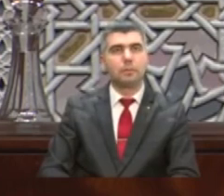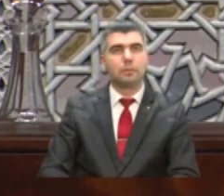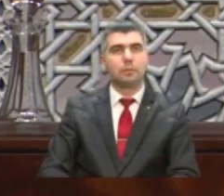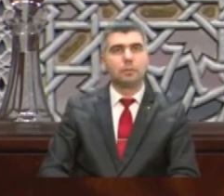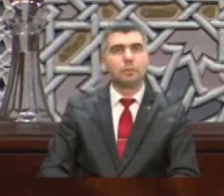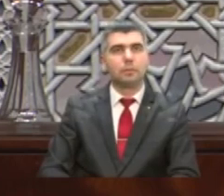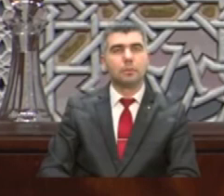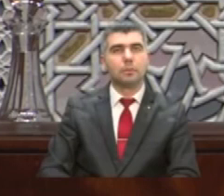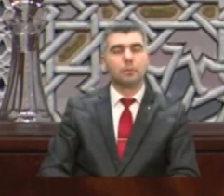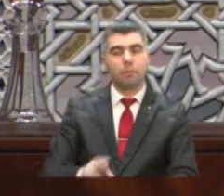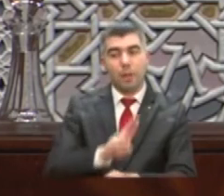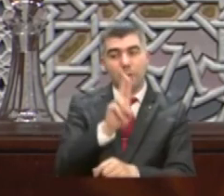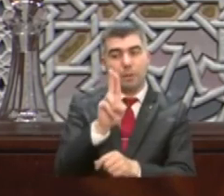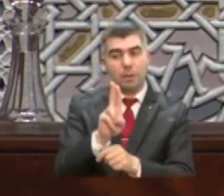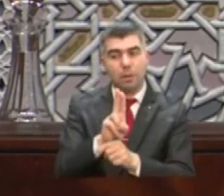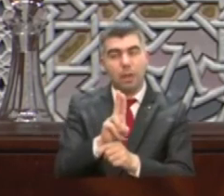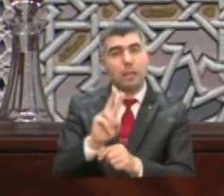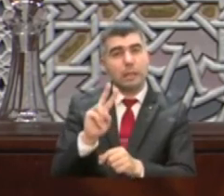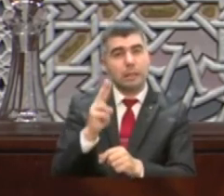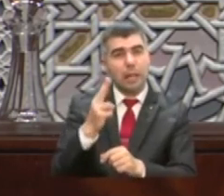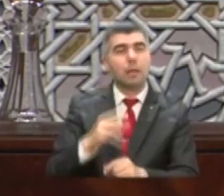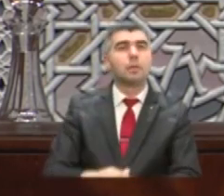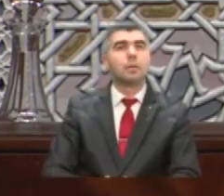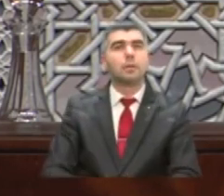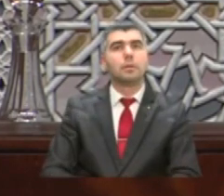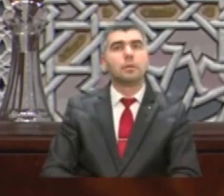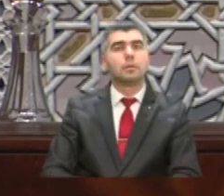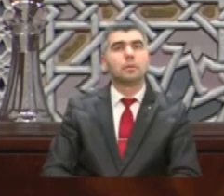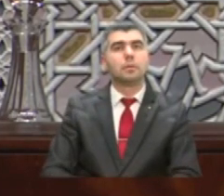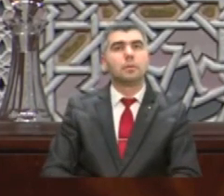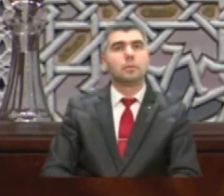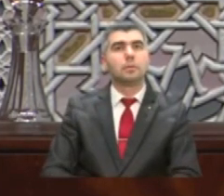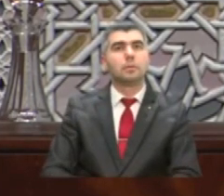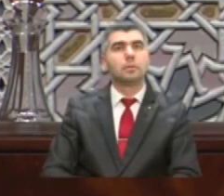شكرا لك. السؤال الثاني والأخير.